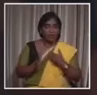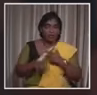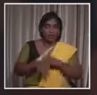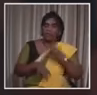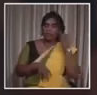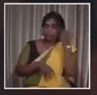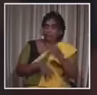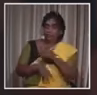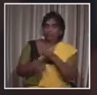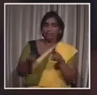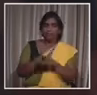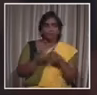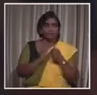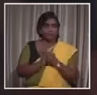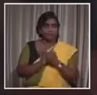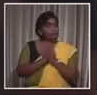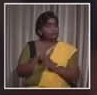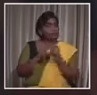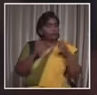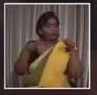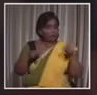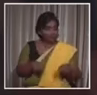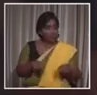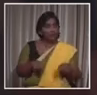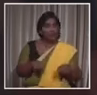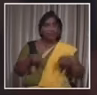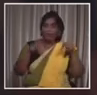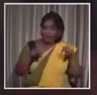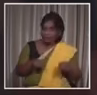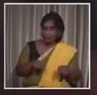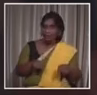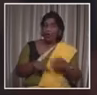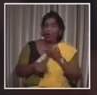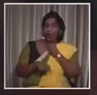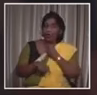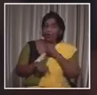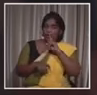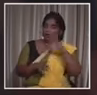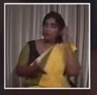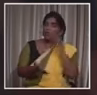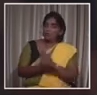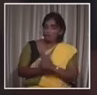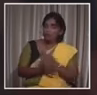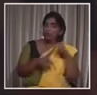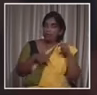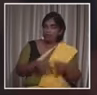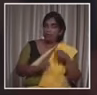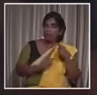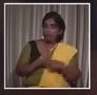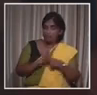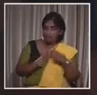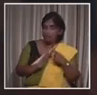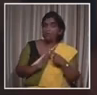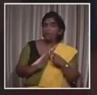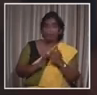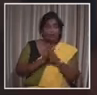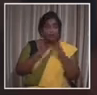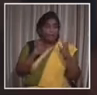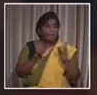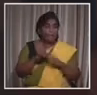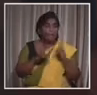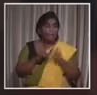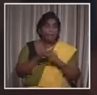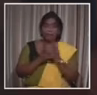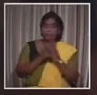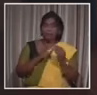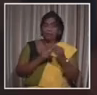තියන්න ඕනේ. ඒ හින්දා ගරු මණ්ඩිතුමනි දැන්වත් බොරු කියන එක නවත්තලා මේ රටේ දැවෙන ප්‍රශ්නවලට විසඳුම්